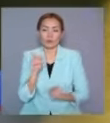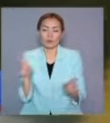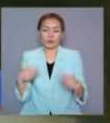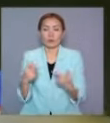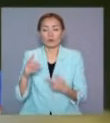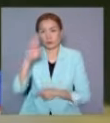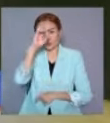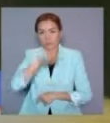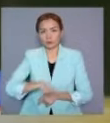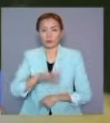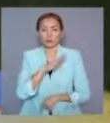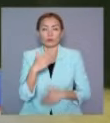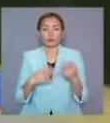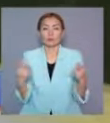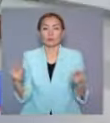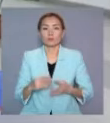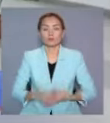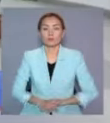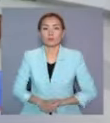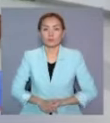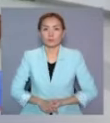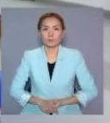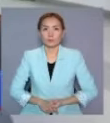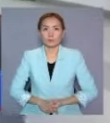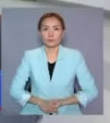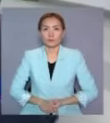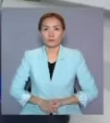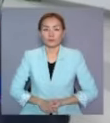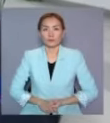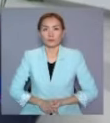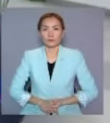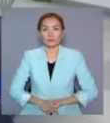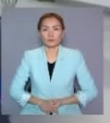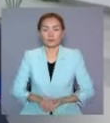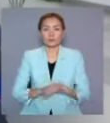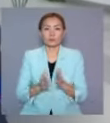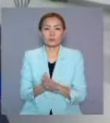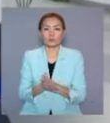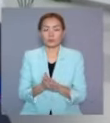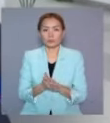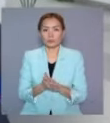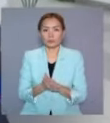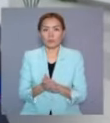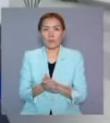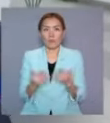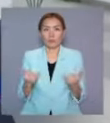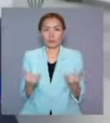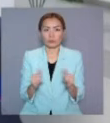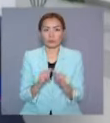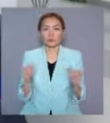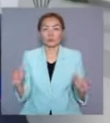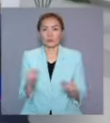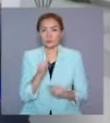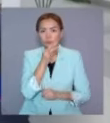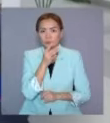экономикасы дамыған мемлекеттердің алдыңғы сабынан көру. Енді қоғамдағы бір келеңсіз құбылыс қазіргі белең алып